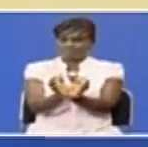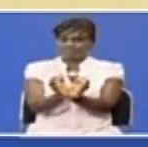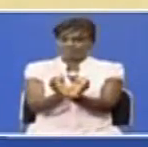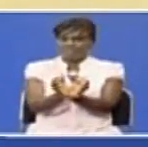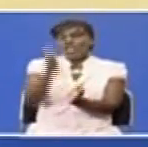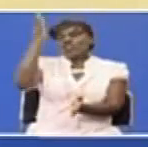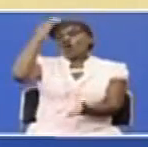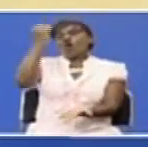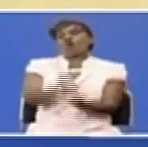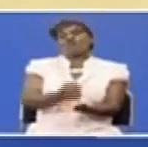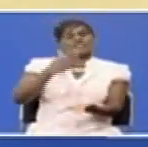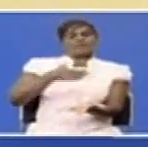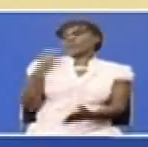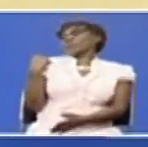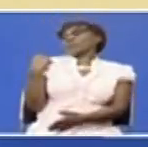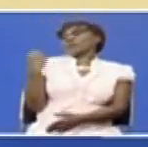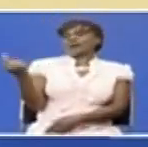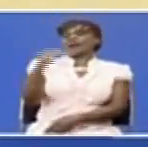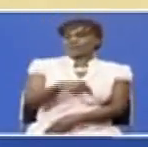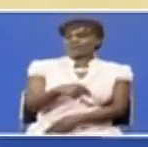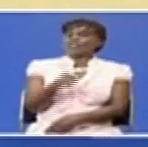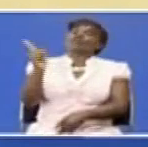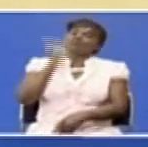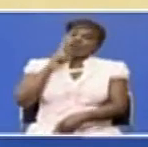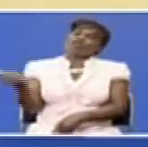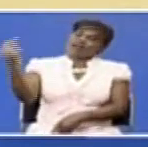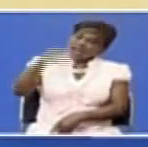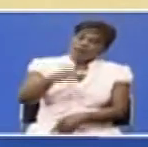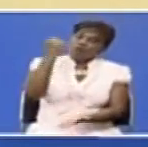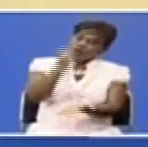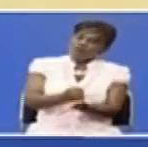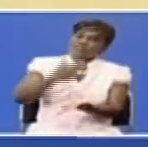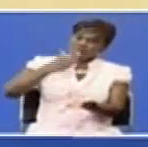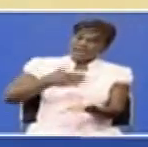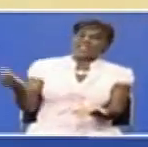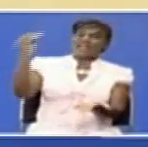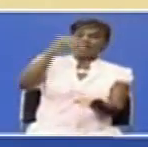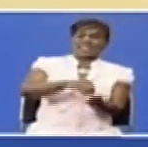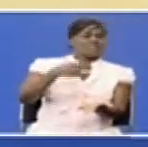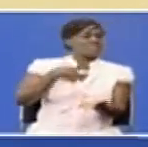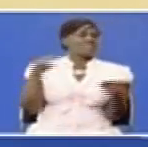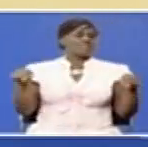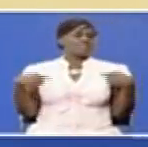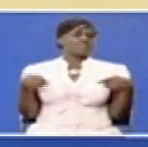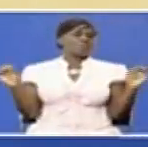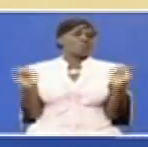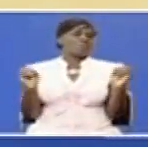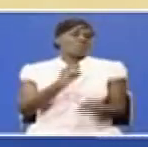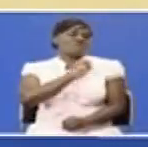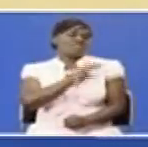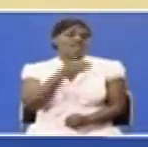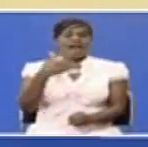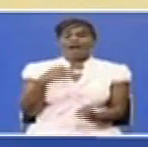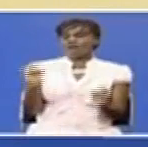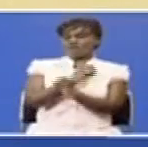Wanajua ofisi yangu, juzi walikuja. Wakitaka tena kesho wakuje, wanichukue, mimi siogopi. Wakitaka